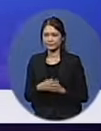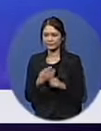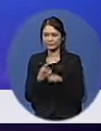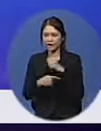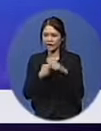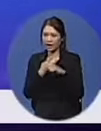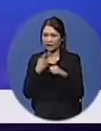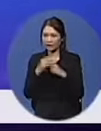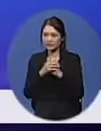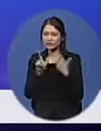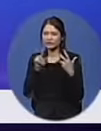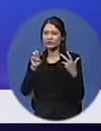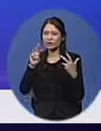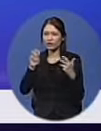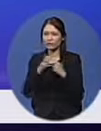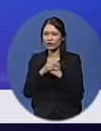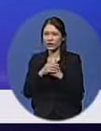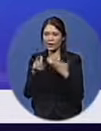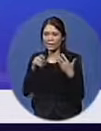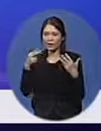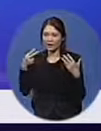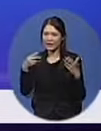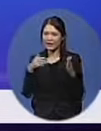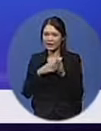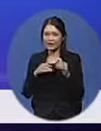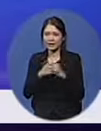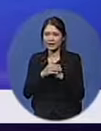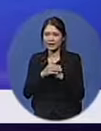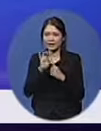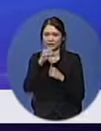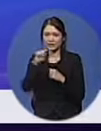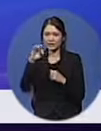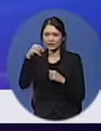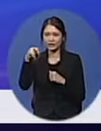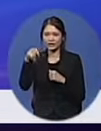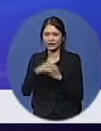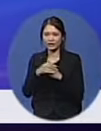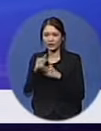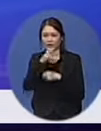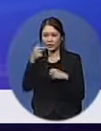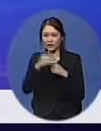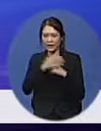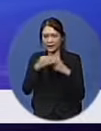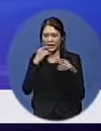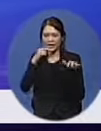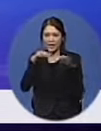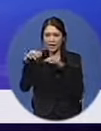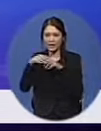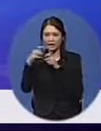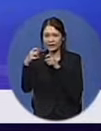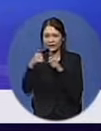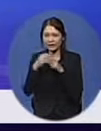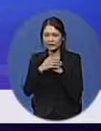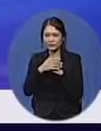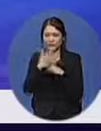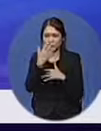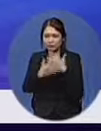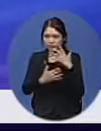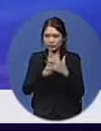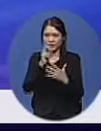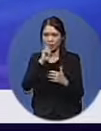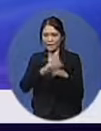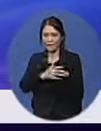지난 7월 30일부터 8월 2일까지 형산강 체육공원과 영일대 해수욕장에서 불의 노래,